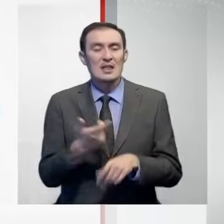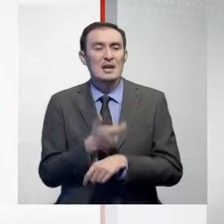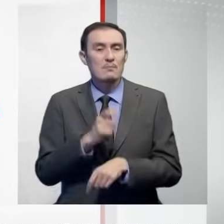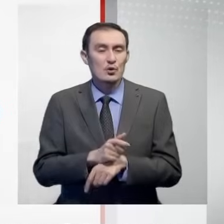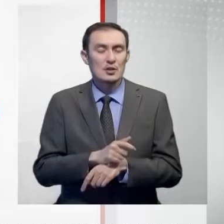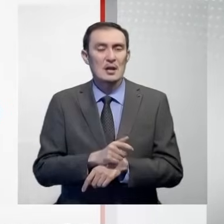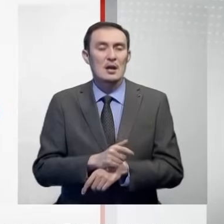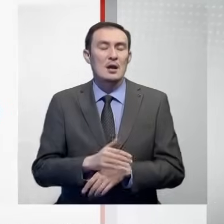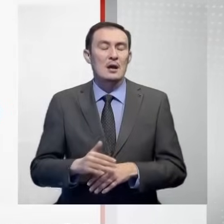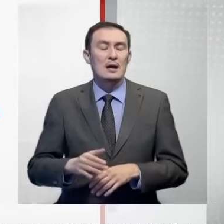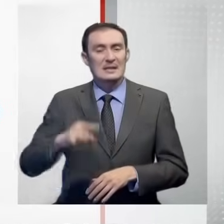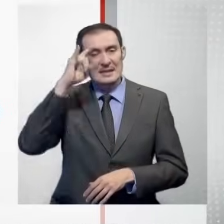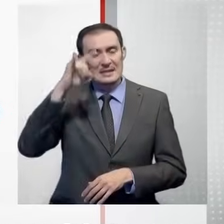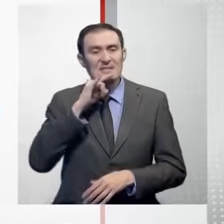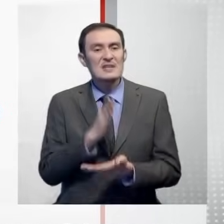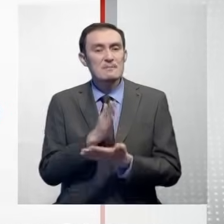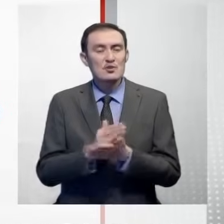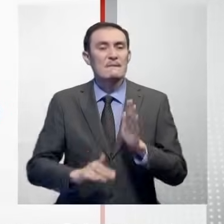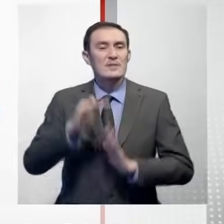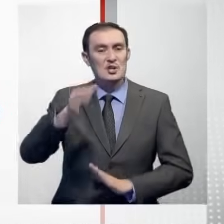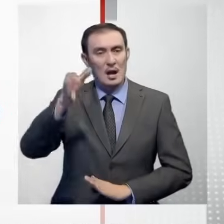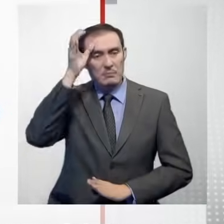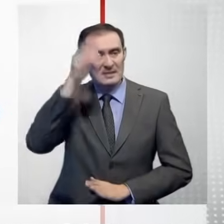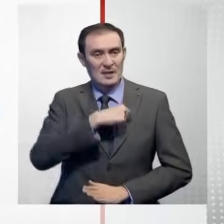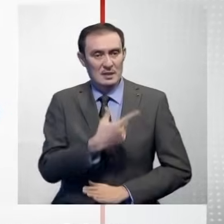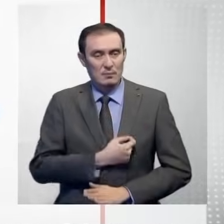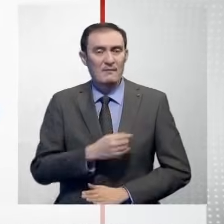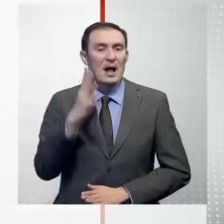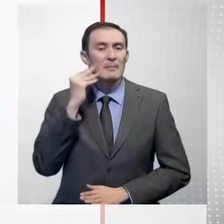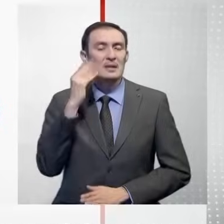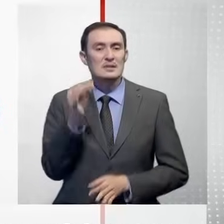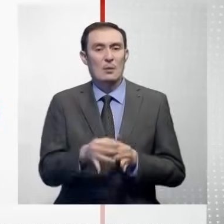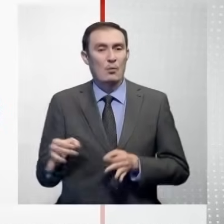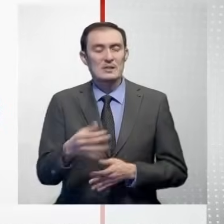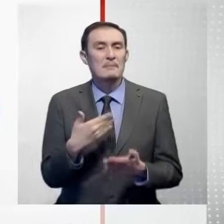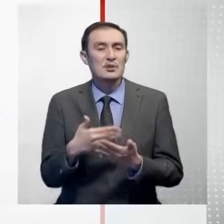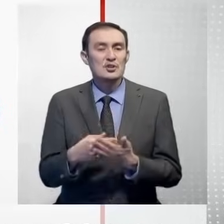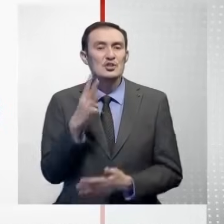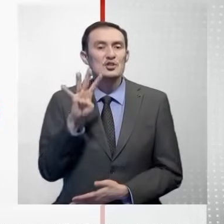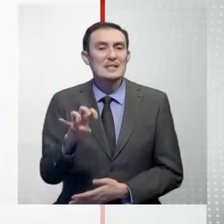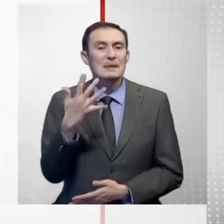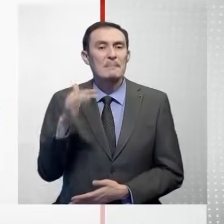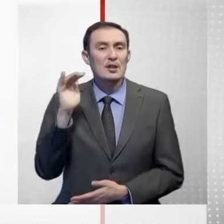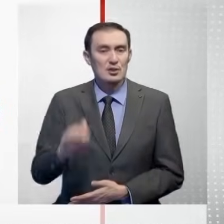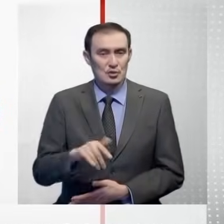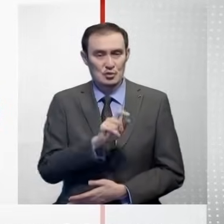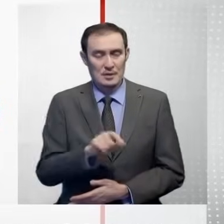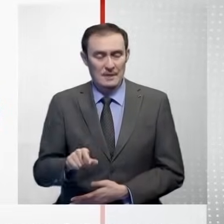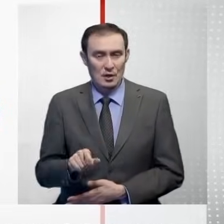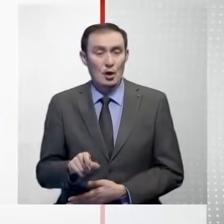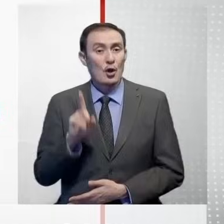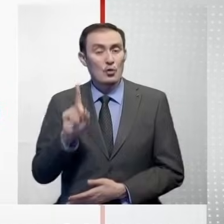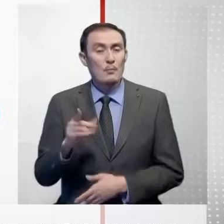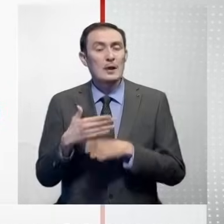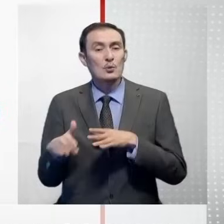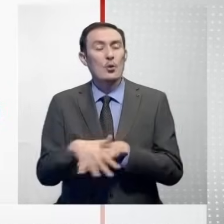наибольшая концентрация казахстанцев, имеющих высшее образование, в Алматинской области – почти 405 тысяч человек. Но по